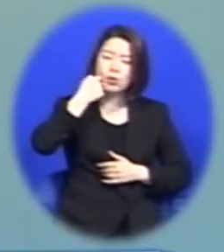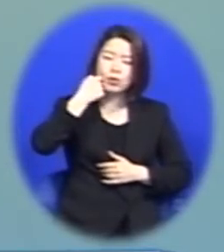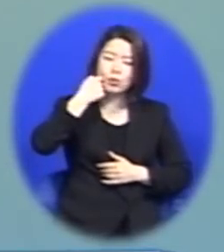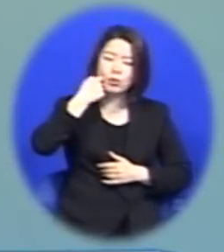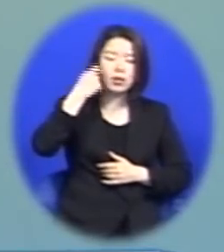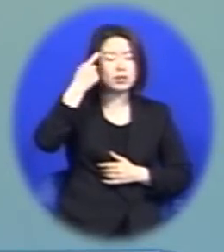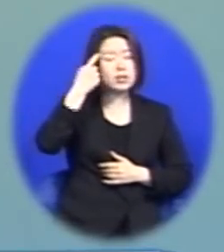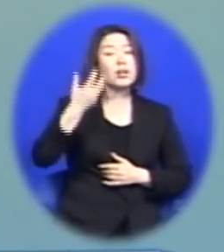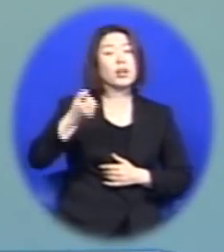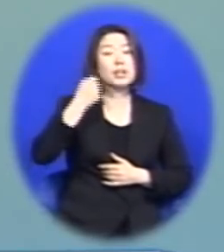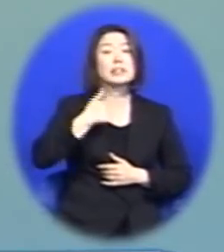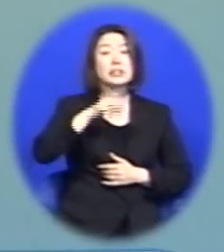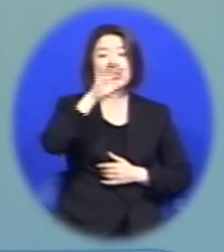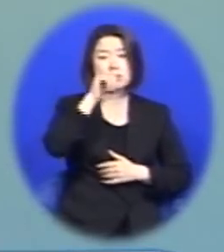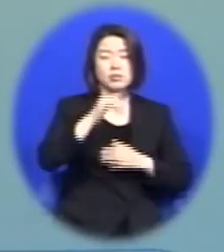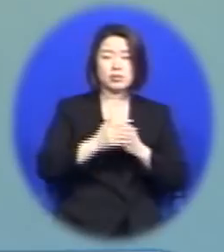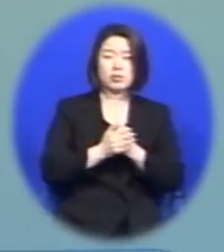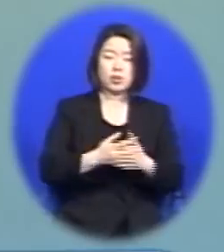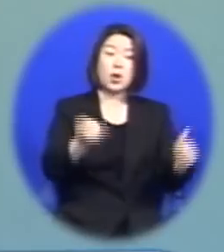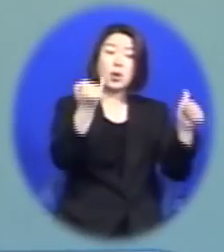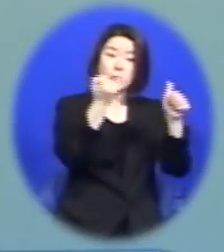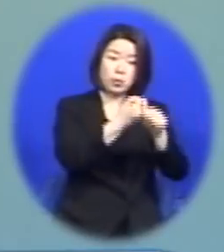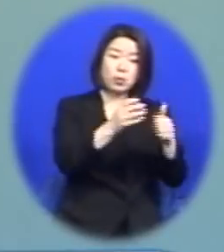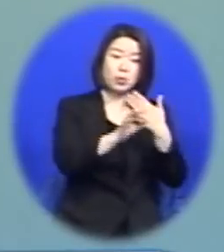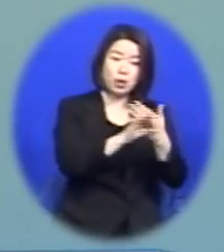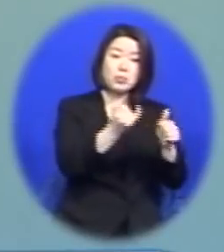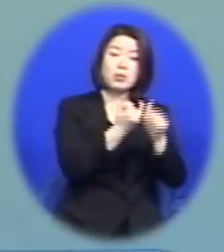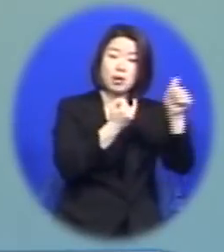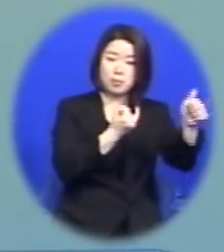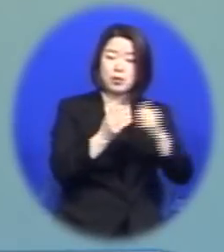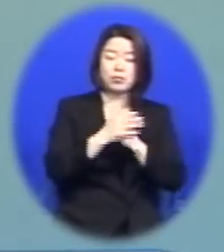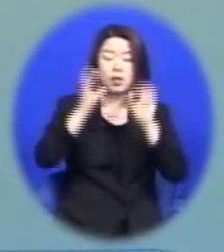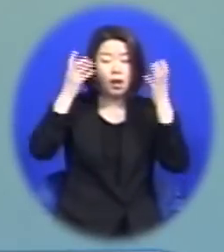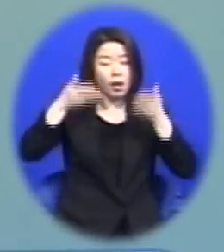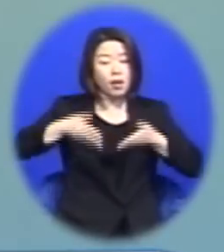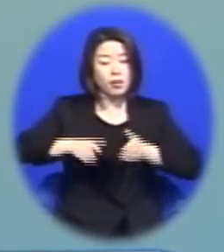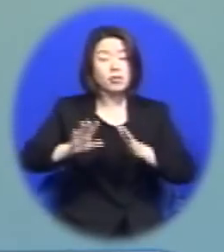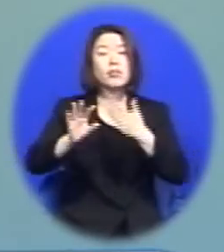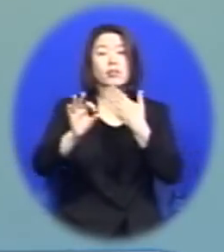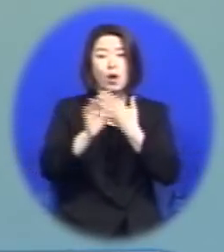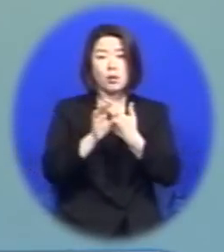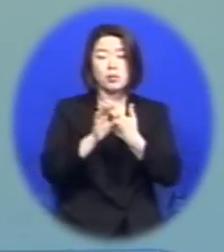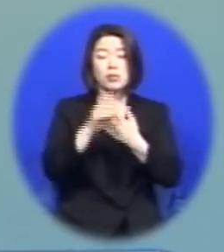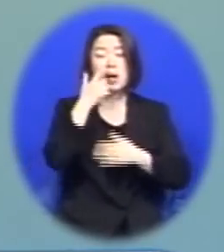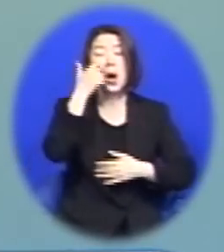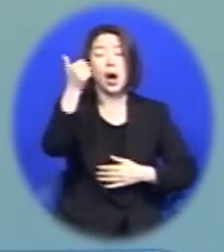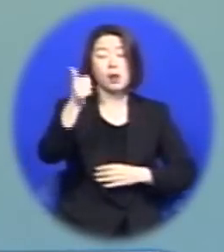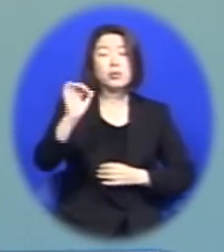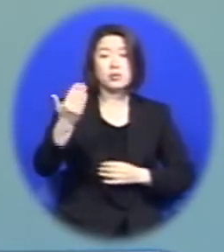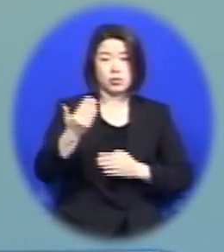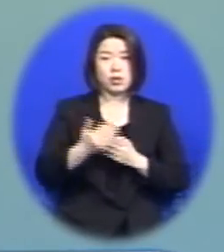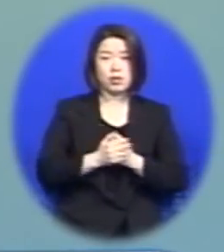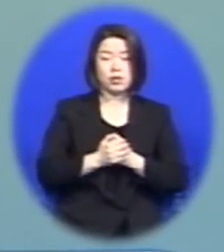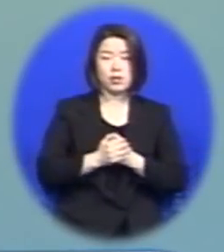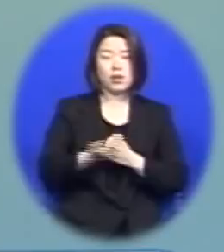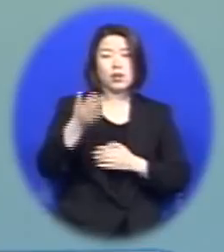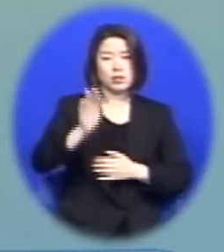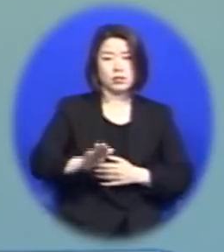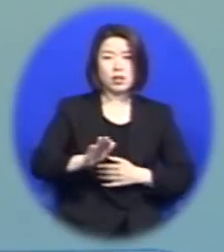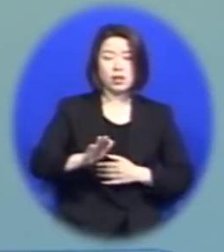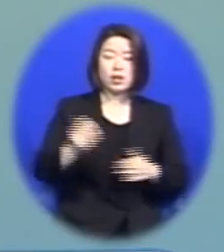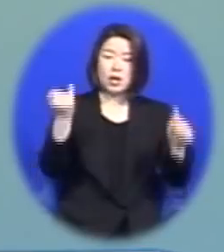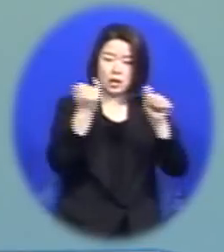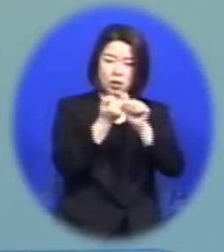생각했어 아교 로 나오면 남편이고 에 나옴을 아버지 짐 5 결혼 해보니까 저는